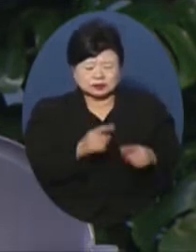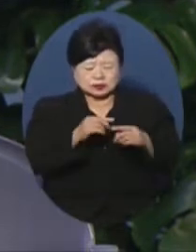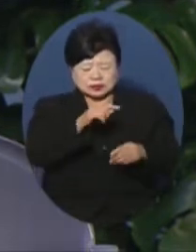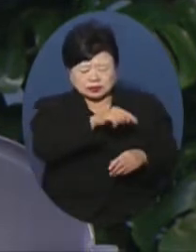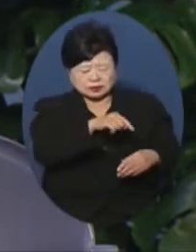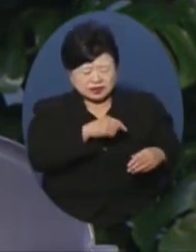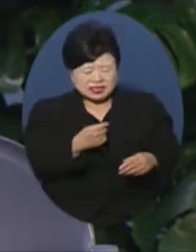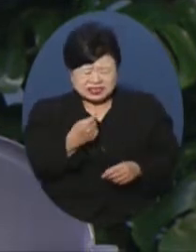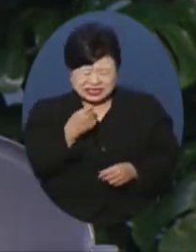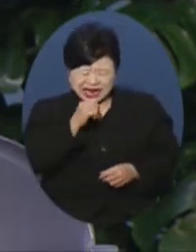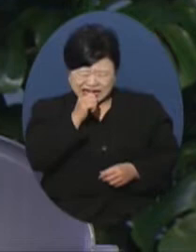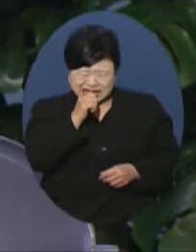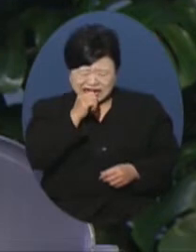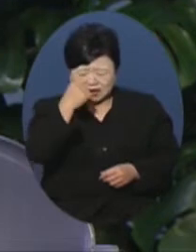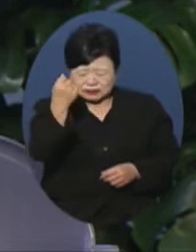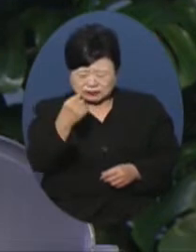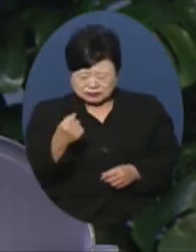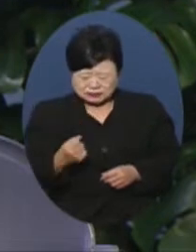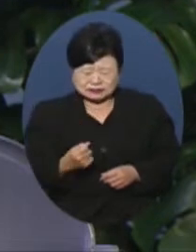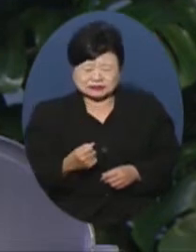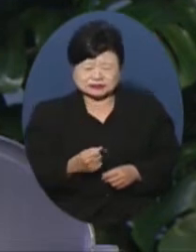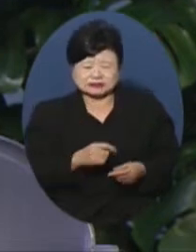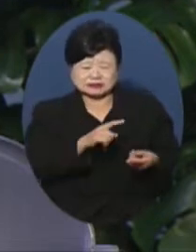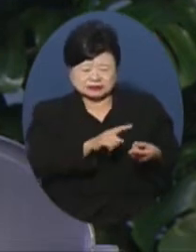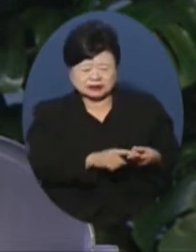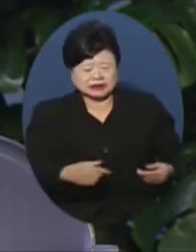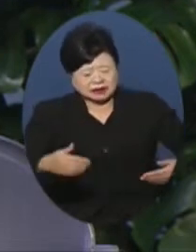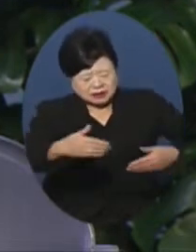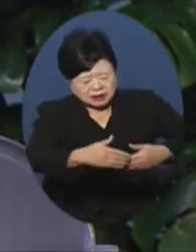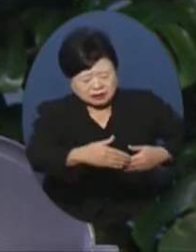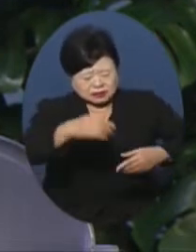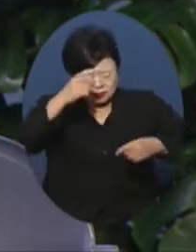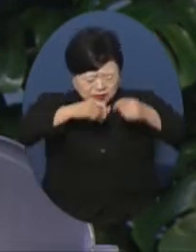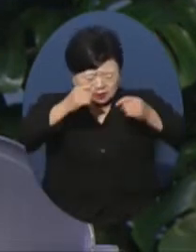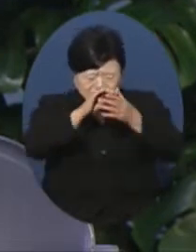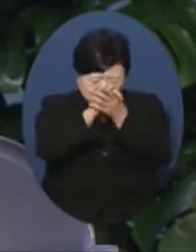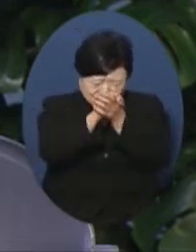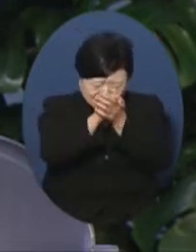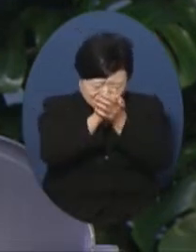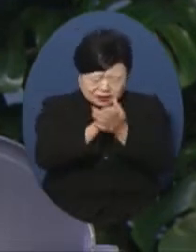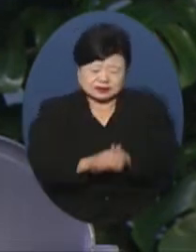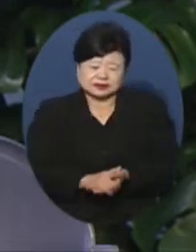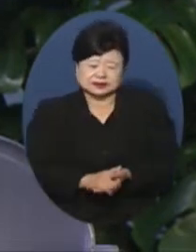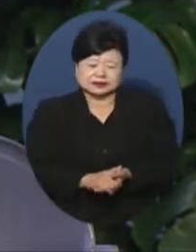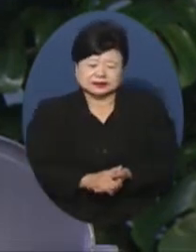구석에서 녹물이 흐르는 철로를 부여안고 기도하고